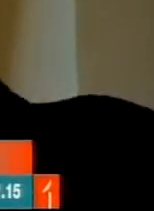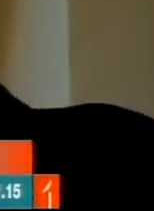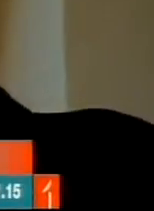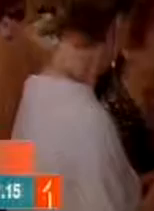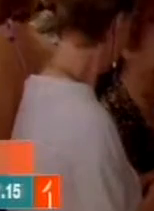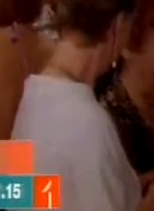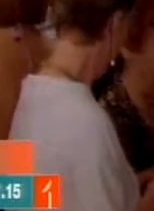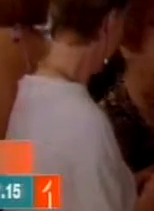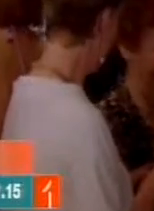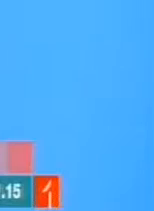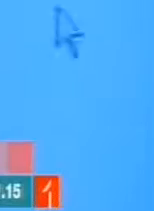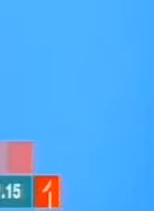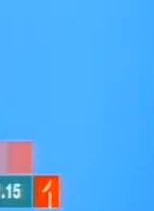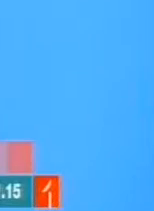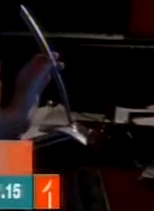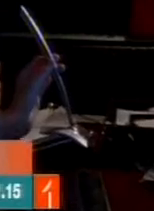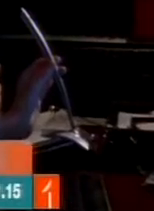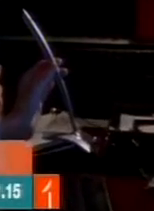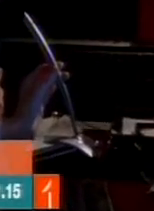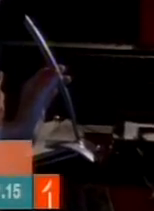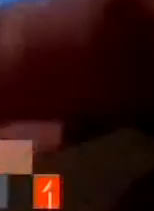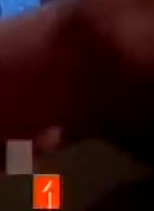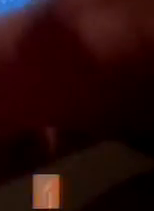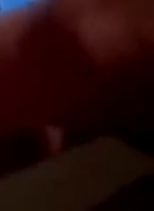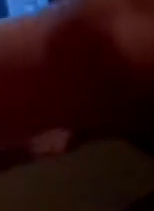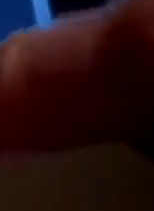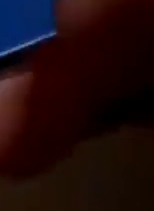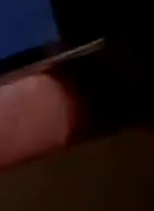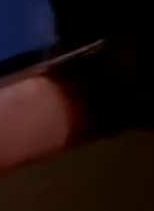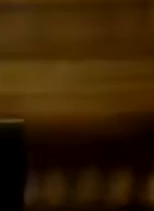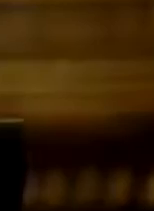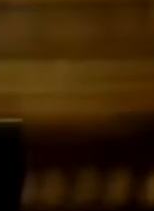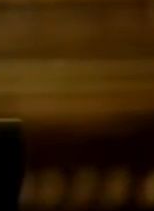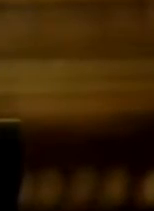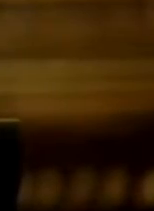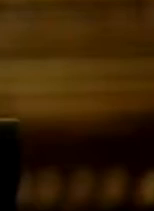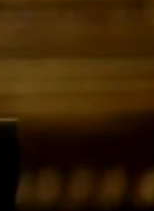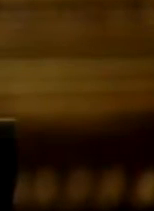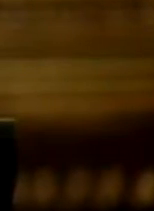Midsomeras slakavības. Šovakar 9.15. LTV 1.